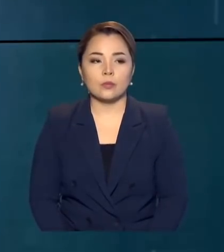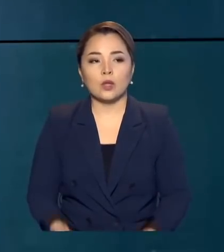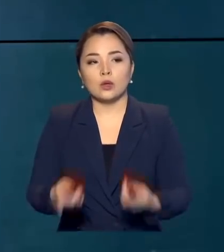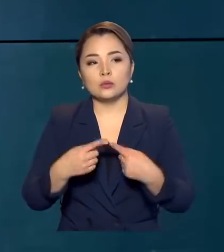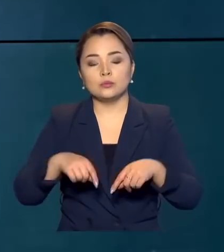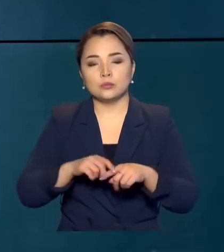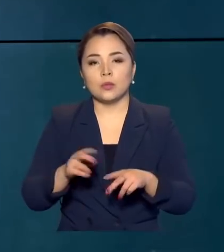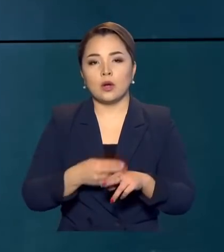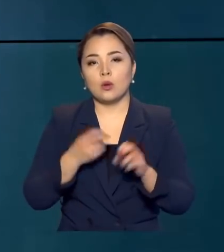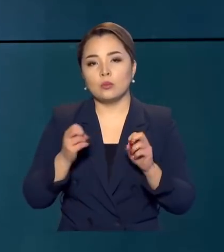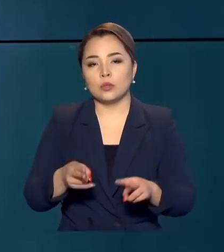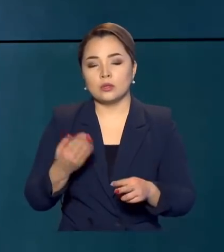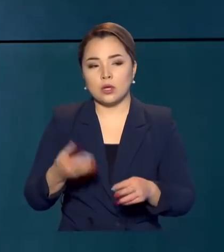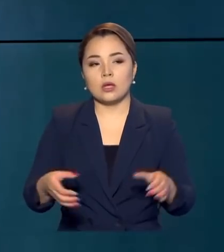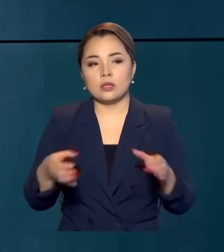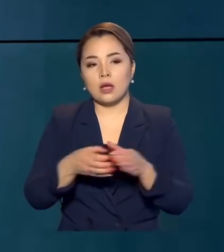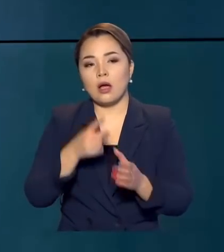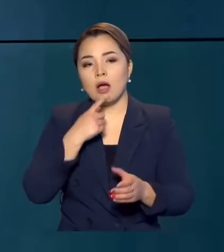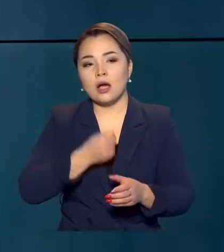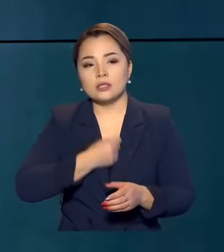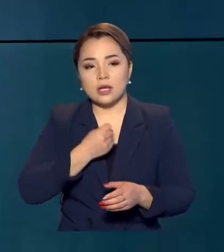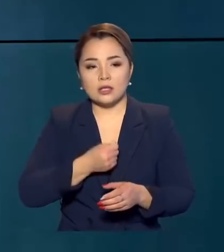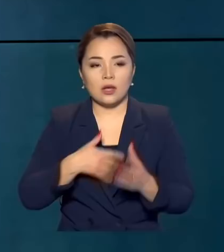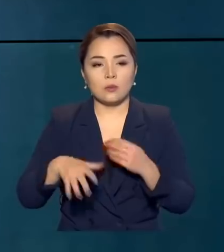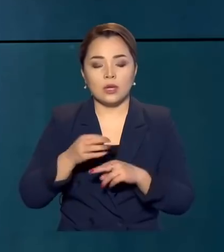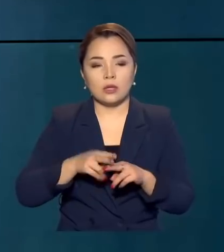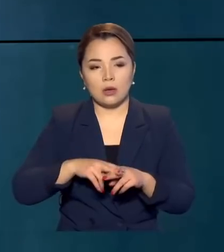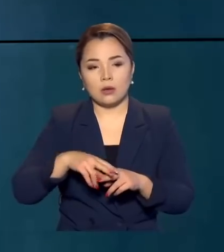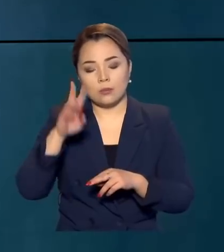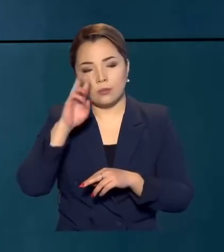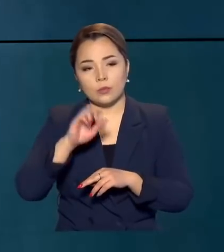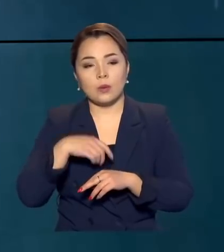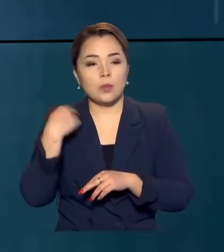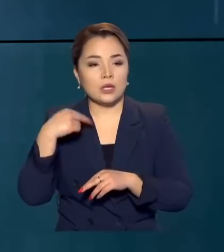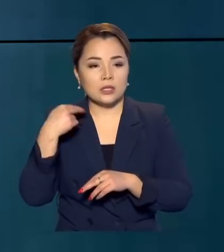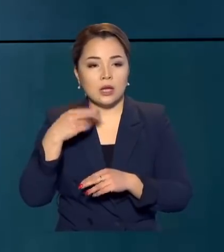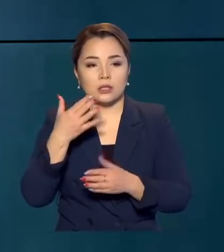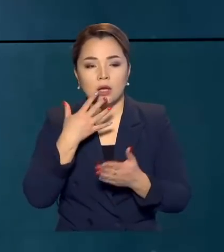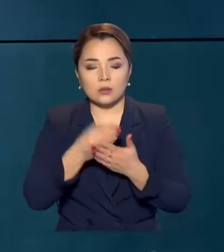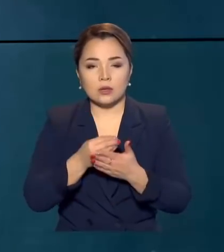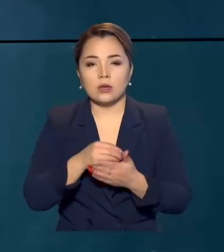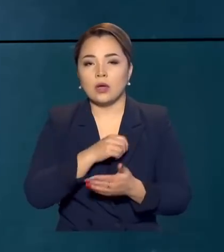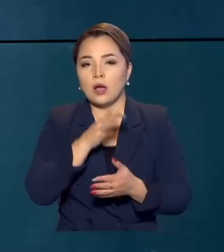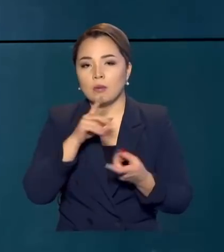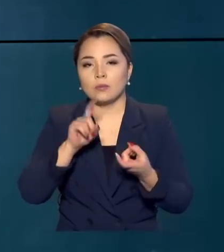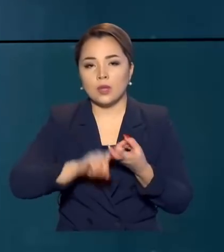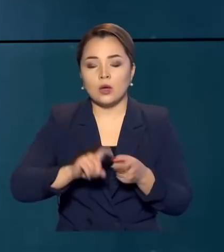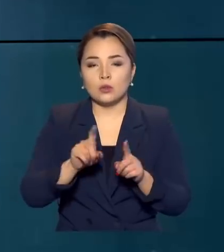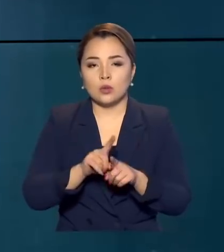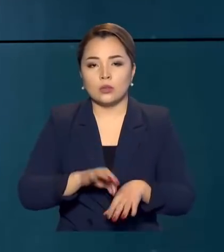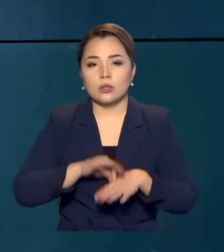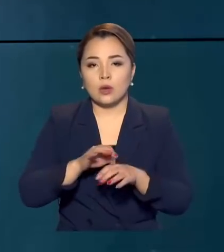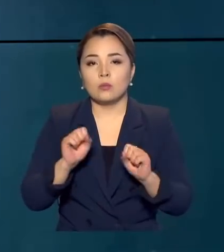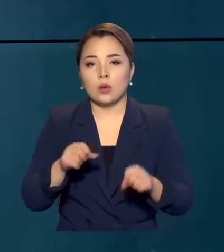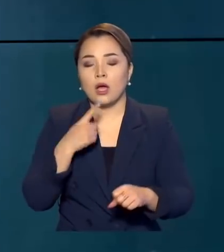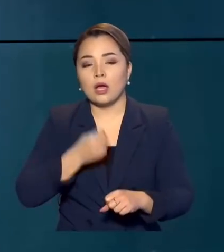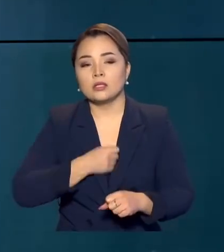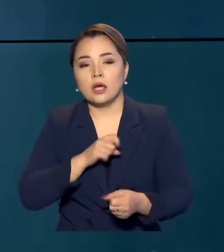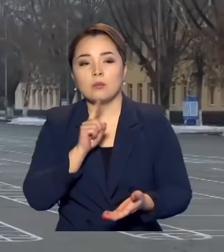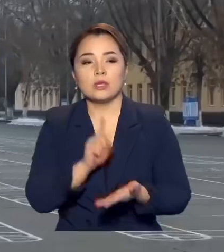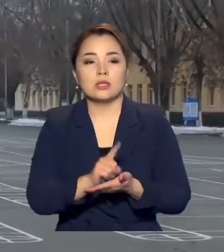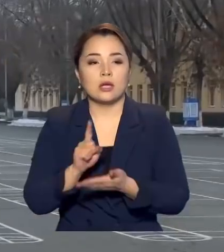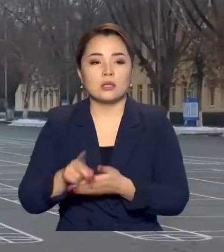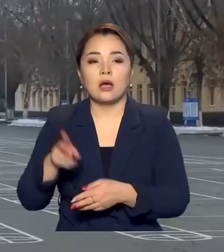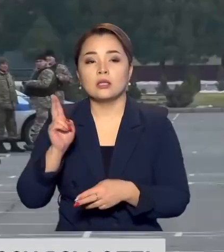Ұжымдық қауіпсіздік кеңесінің әскері Қазақстанда ел президенті Қасым-Жомарт Тоқаев қалаған мерзімге дейін ғана болады. Әскери